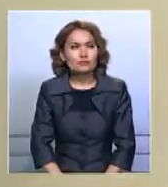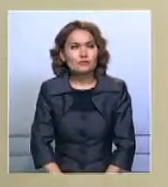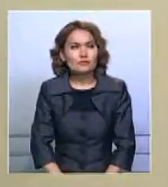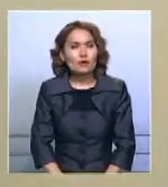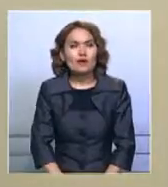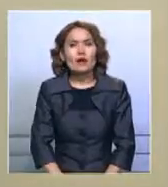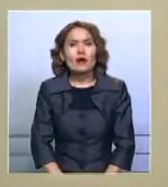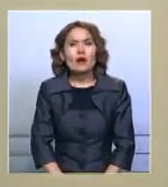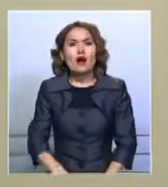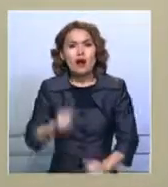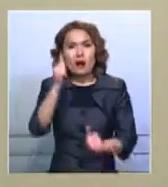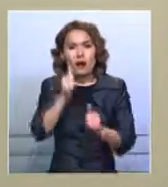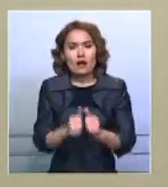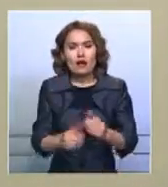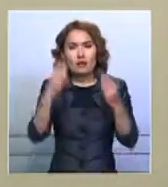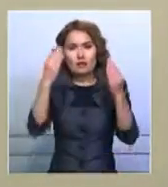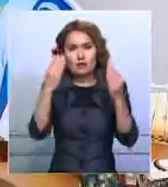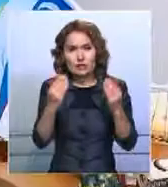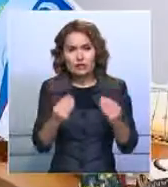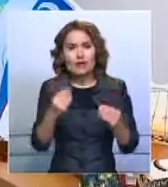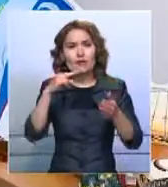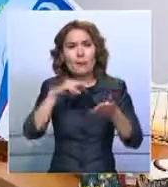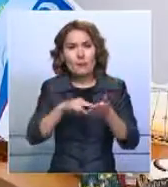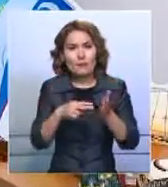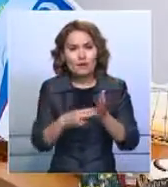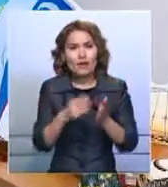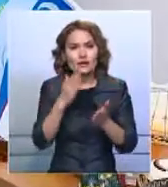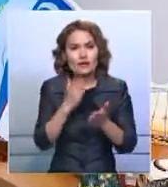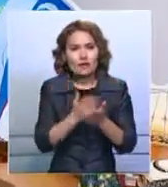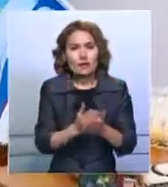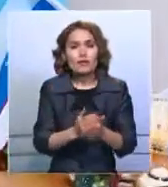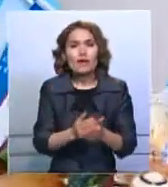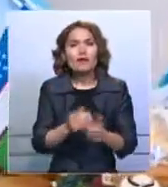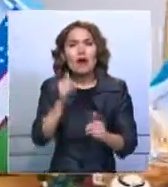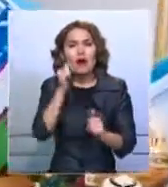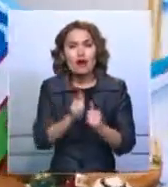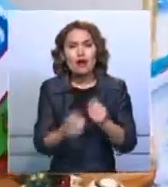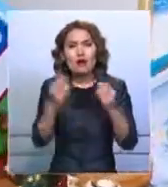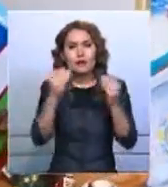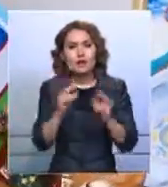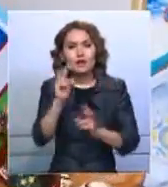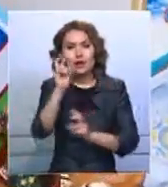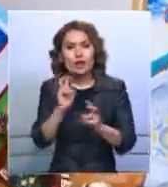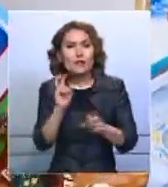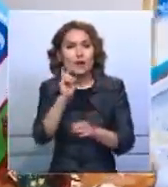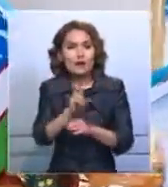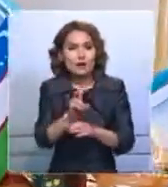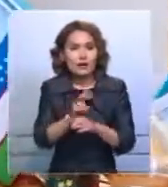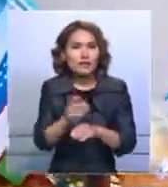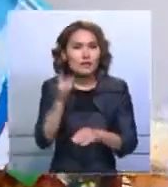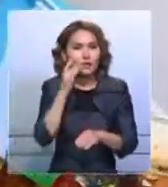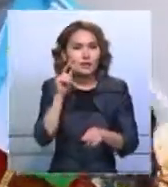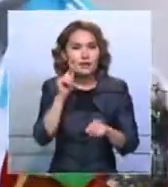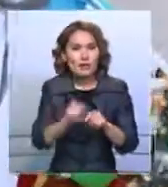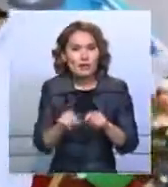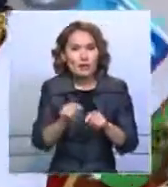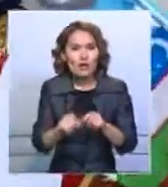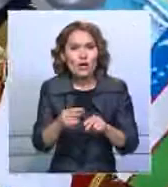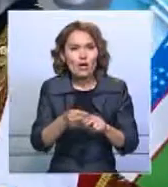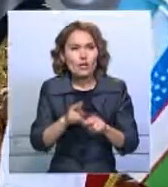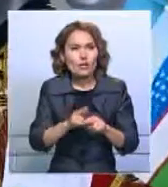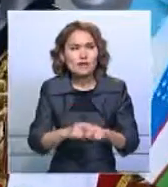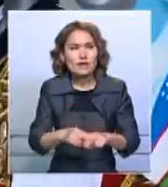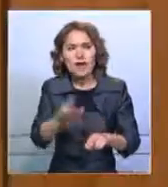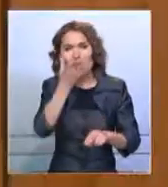Фарангиздің күн тәртібі алдын ала жоспарланған. Бір мезгіл наубайханада жүріп, жұмыс барысын қадағалайды. Одан соң үстіндегі ақ халатын ұлттық